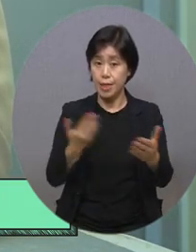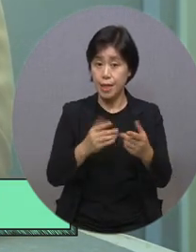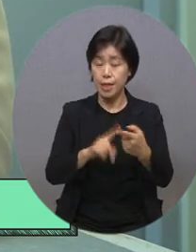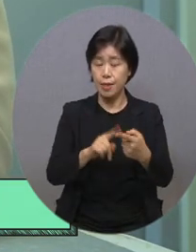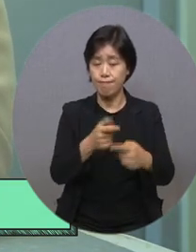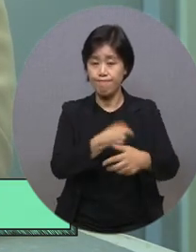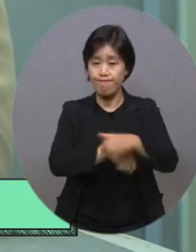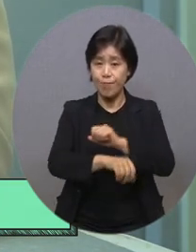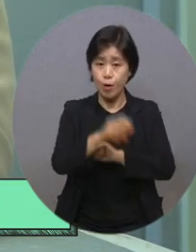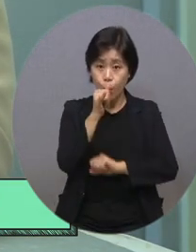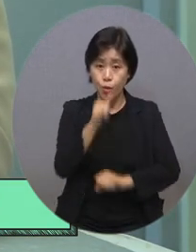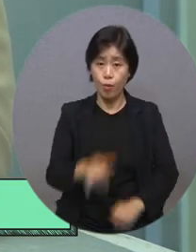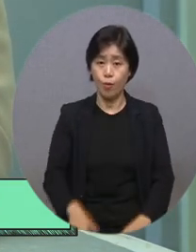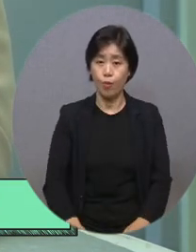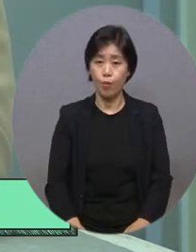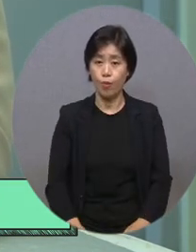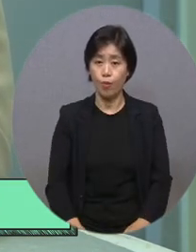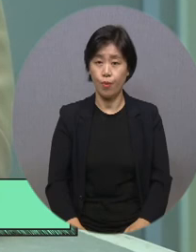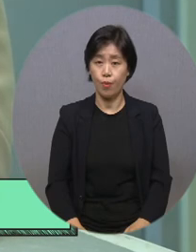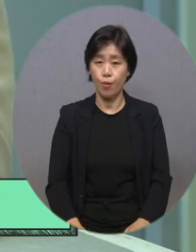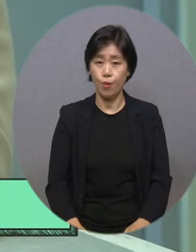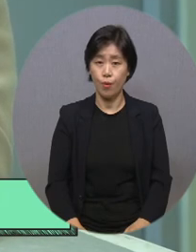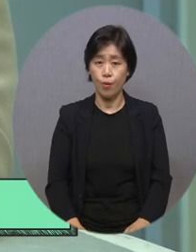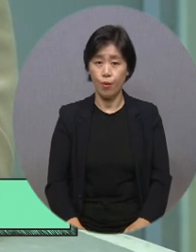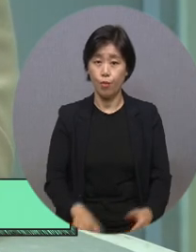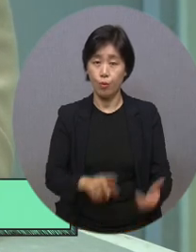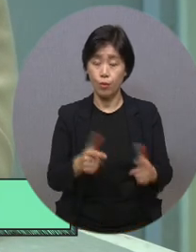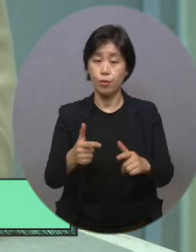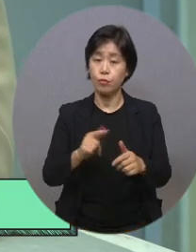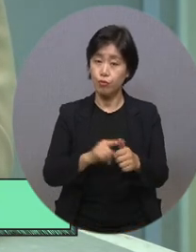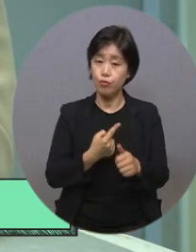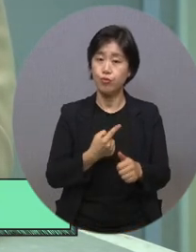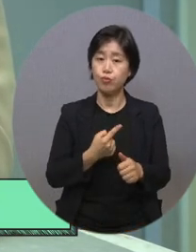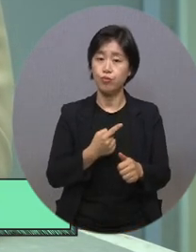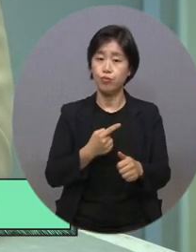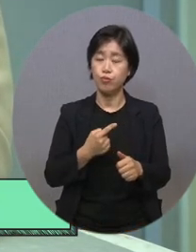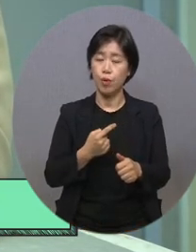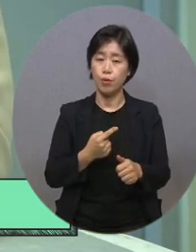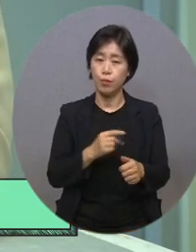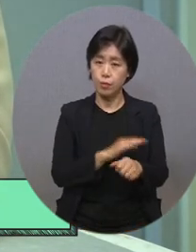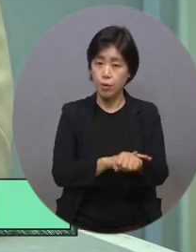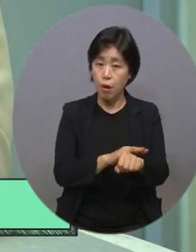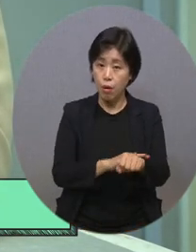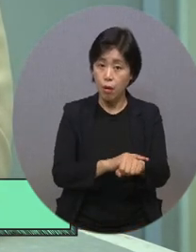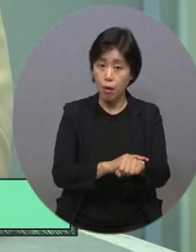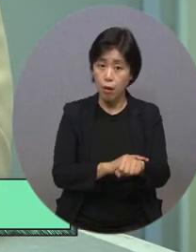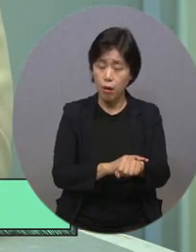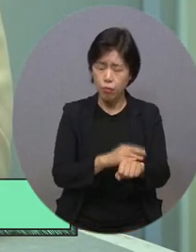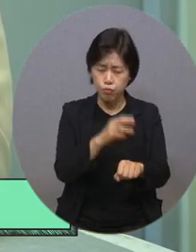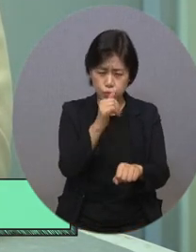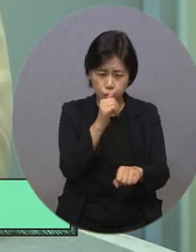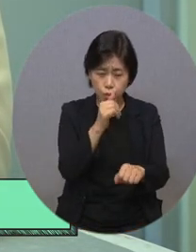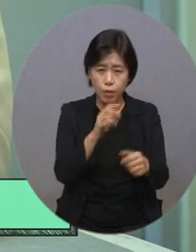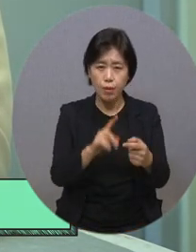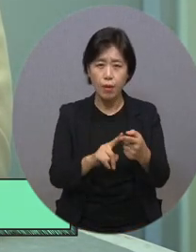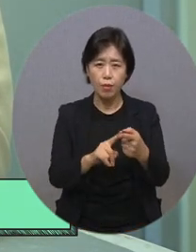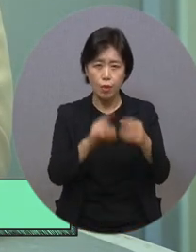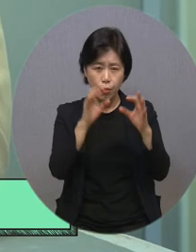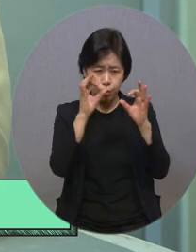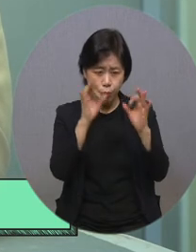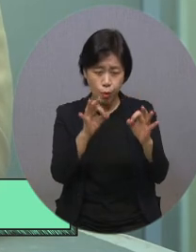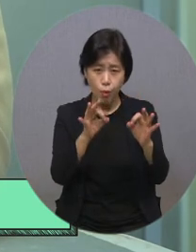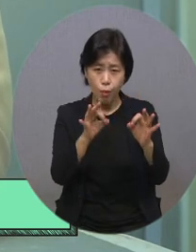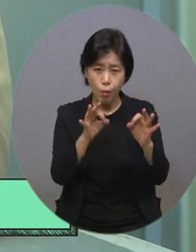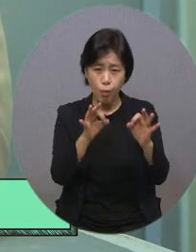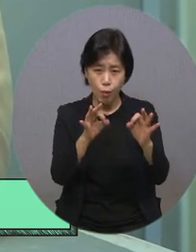좀 쉬운 말로 그냥 앞가림, 밥벌이 이런 맞아요. 것들을 좀 스스로 이제 해나간다는 것에 대해서 좀 굉장히 뭐라